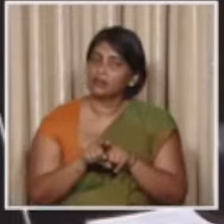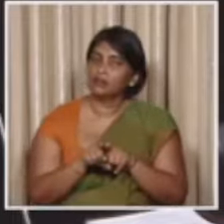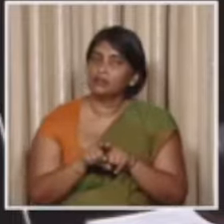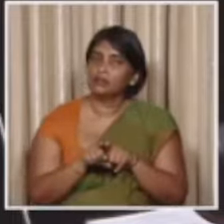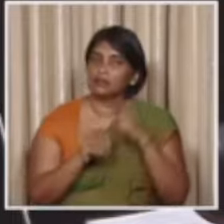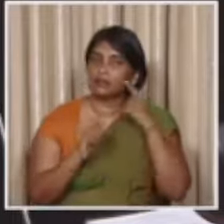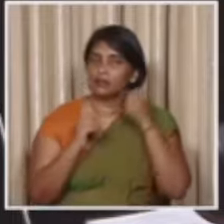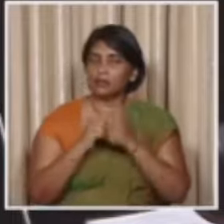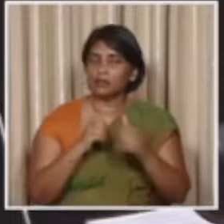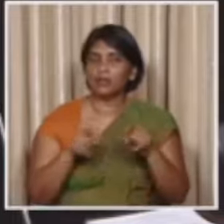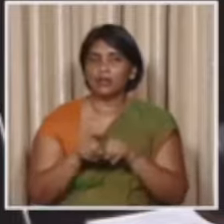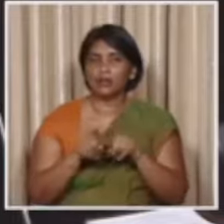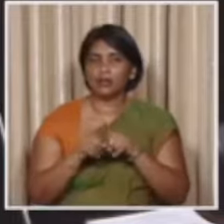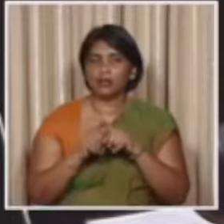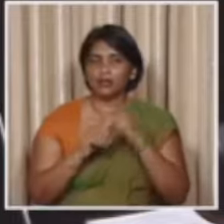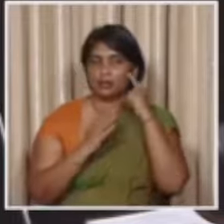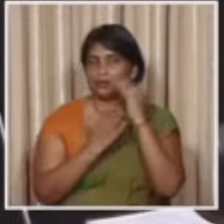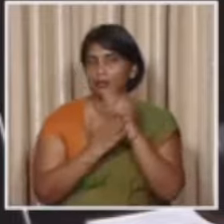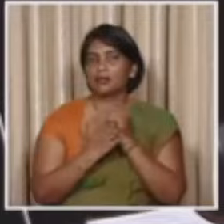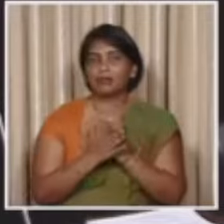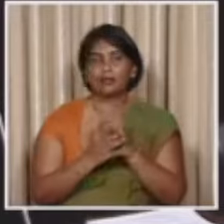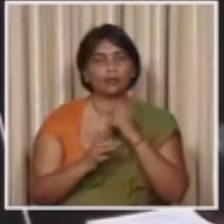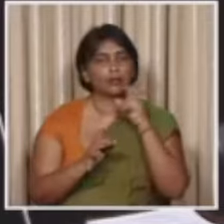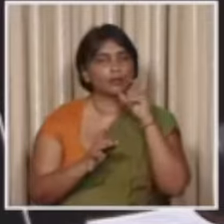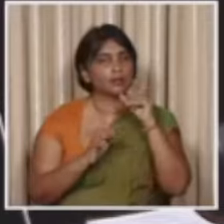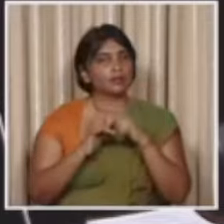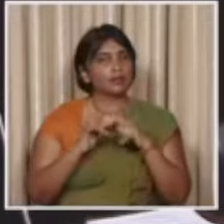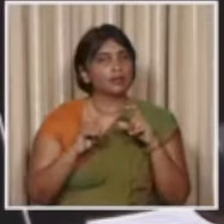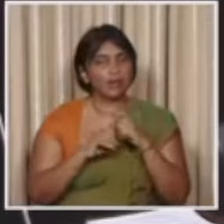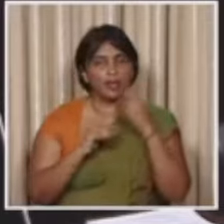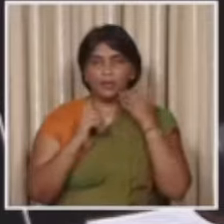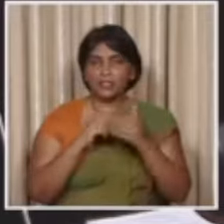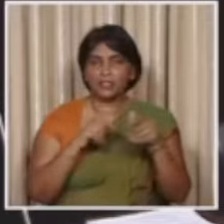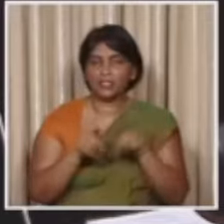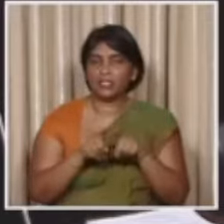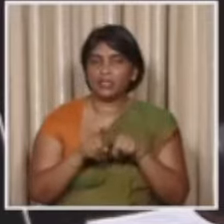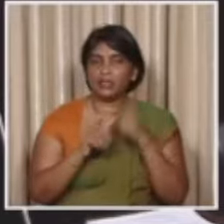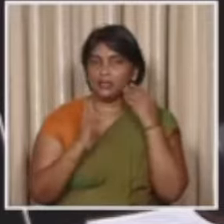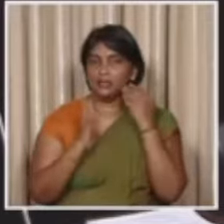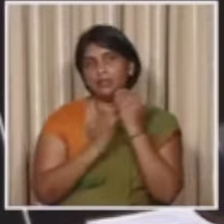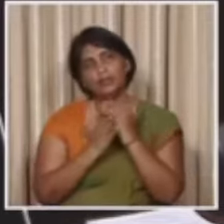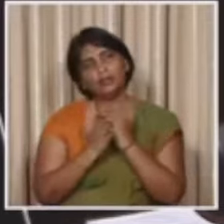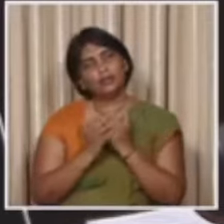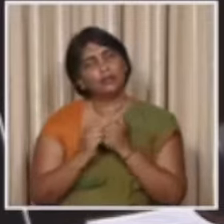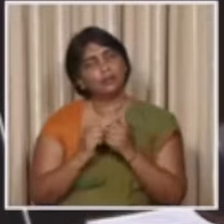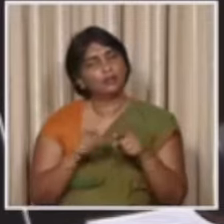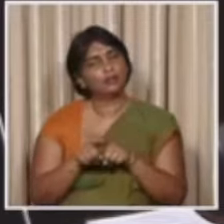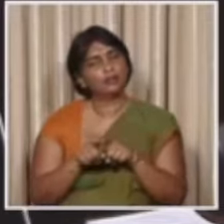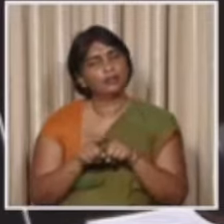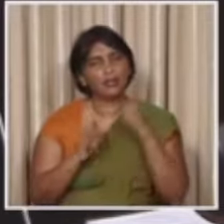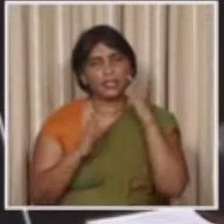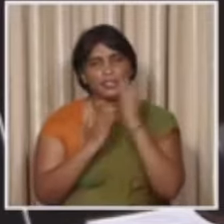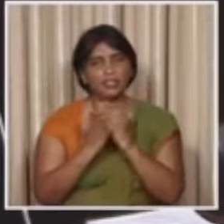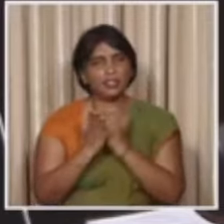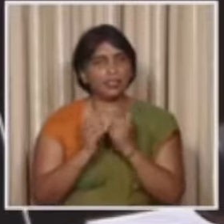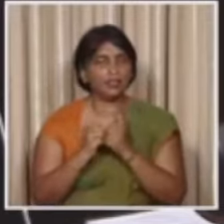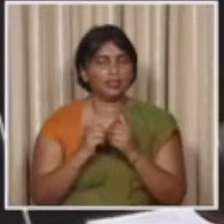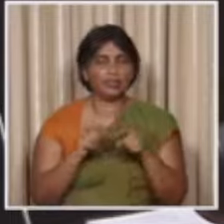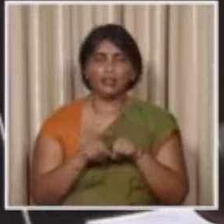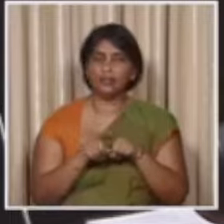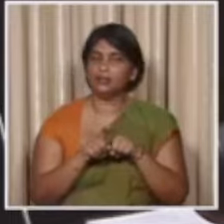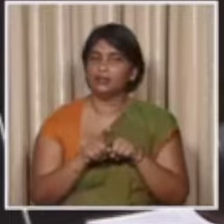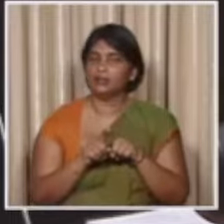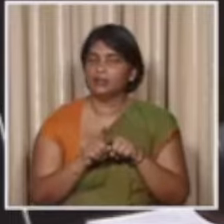ආණ්ඩුවේ හෝ අතකොළුවක් විය යුතු නැහැ. රහස් පොලිසිය විමර්ශන කටයුතු කරන්න ඕනේ. පොලිස් සමිතිගේ දේශපාලන පිළිගැනීම් වලටවත් එහෙම නැත්නම්